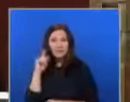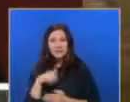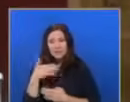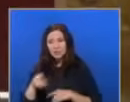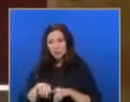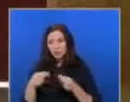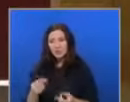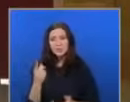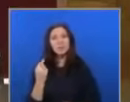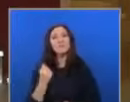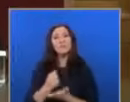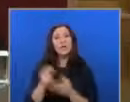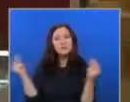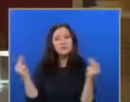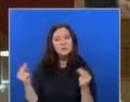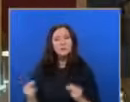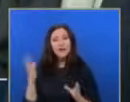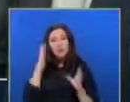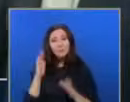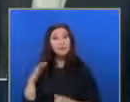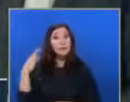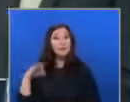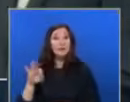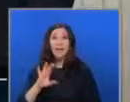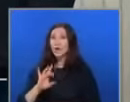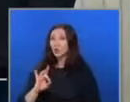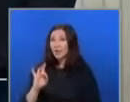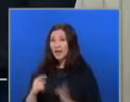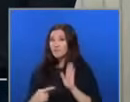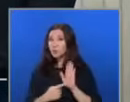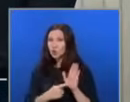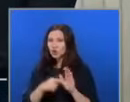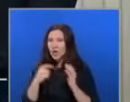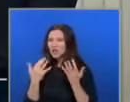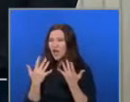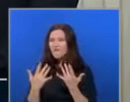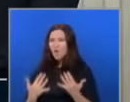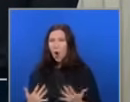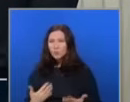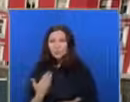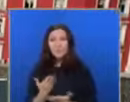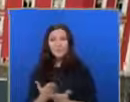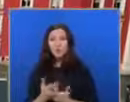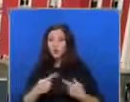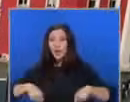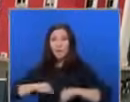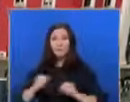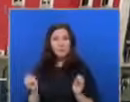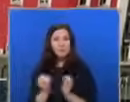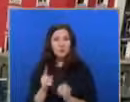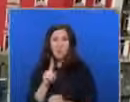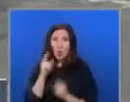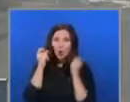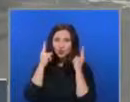след като връчи първия мандат за съставяне на правителство, президентът Румен Радев посочи, че формулата на предложения кабинет на малцинството не